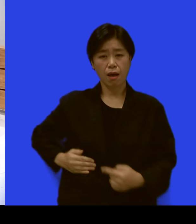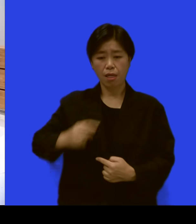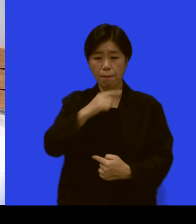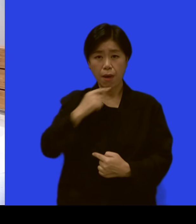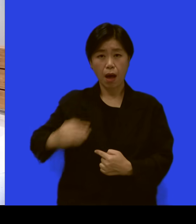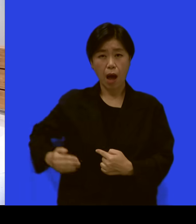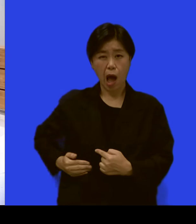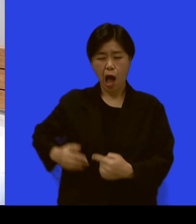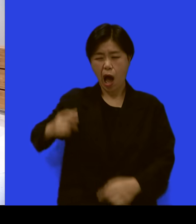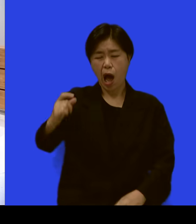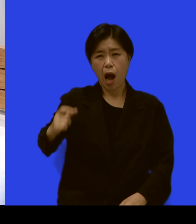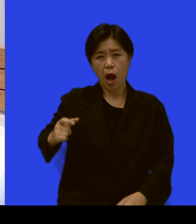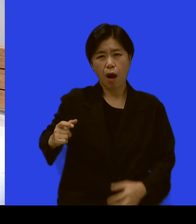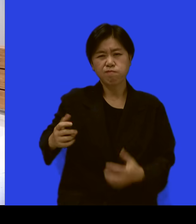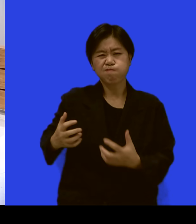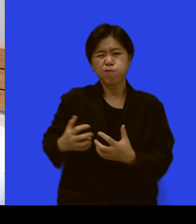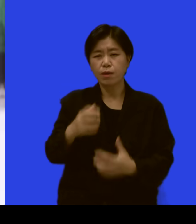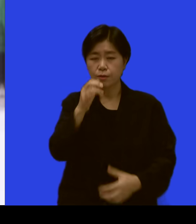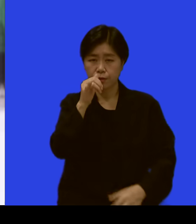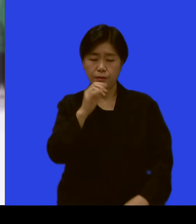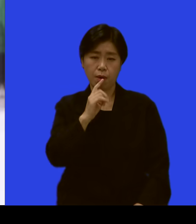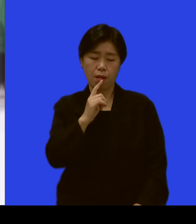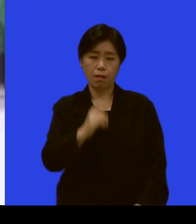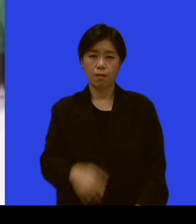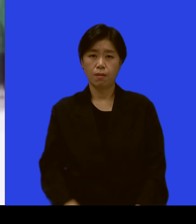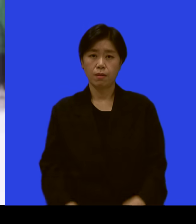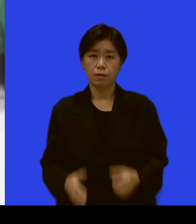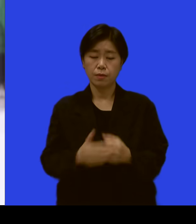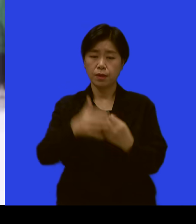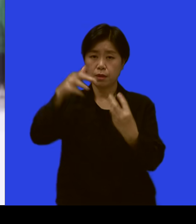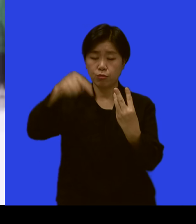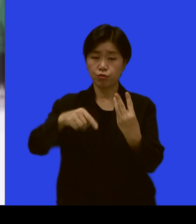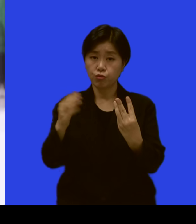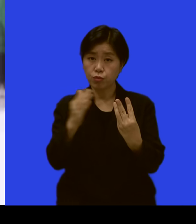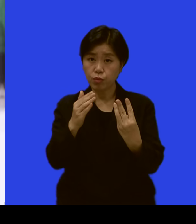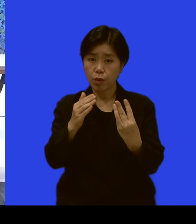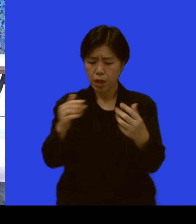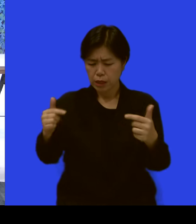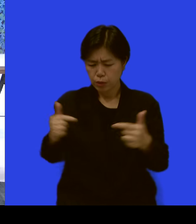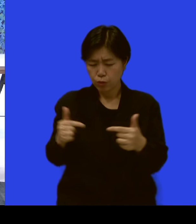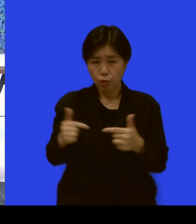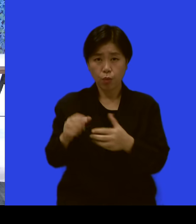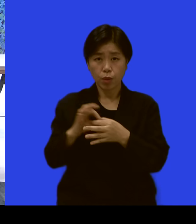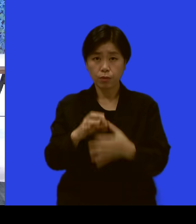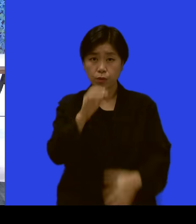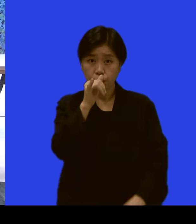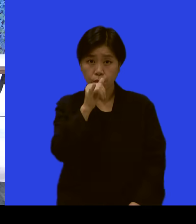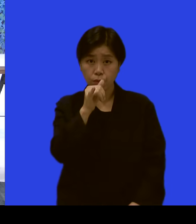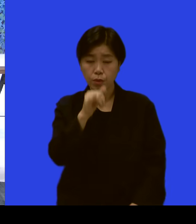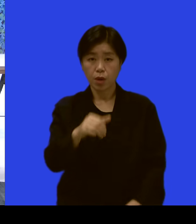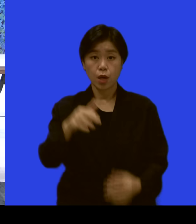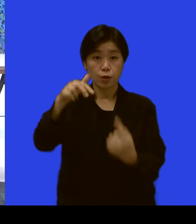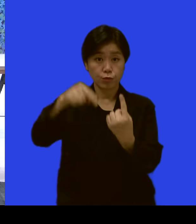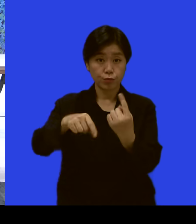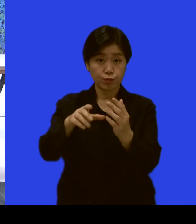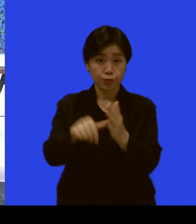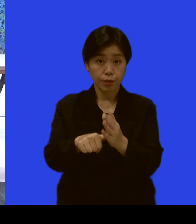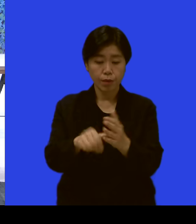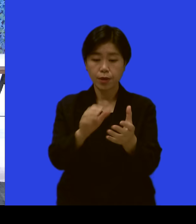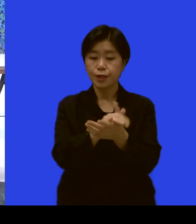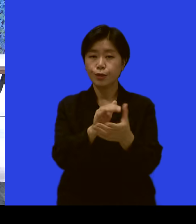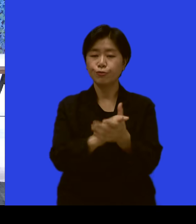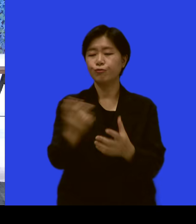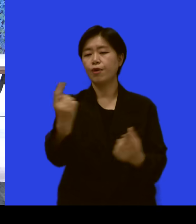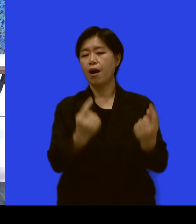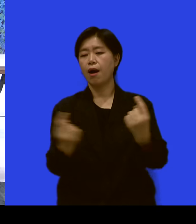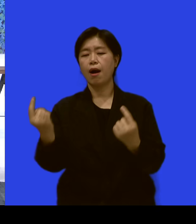치료를 받아야 된다. 그래서 예. 한 3주 정도 이제 치료를 받았는데 첫 주에는 친구들이 좀 있었거든요. 그래서 예. 친구들 같이 놀러